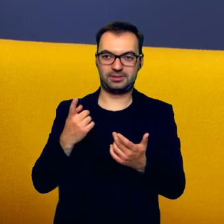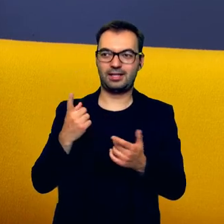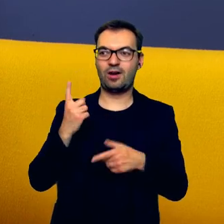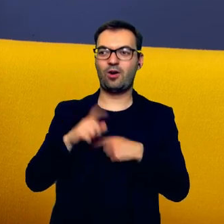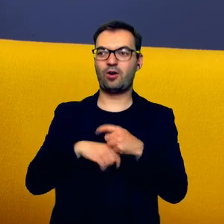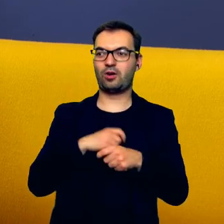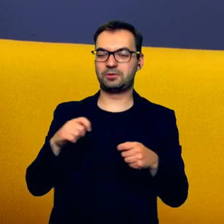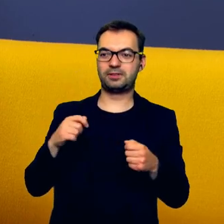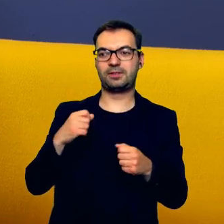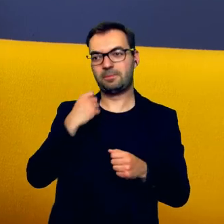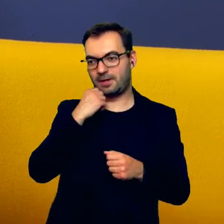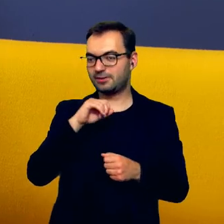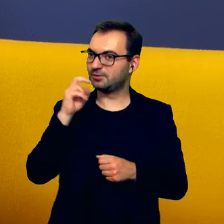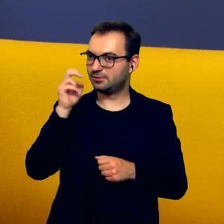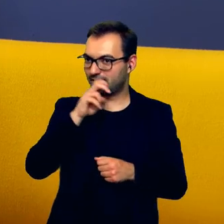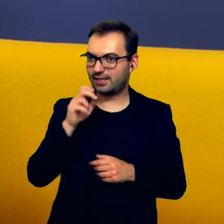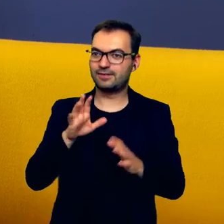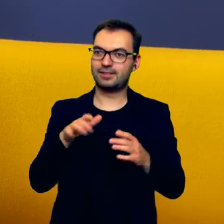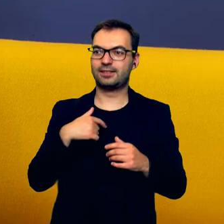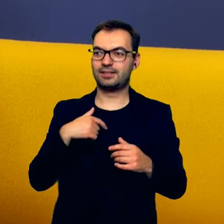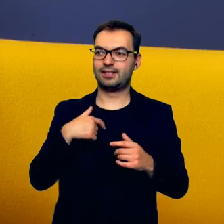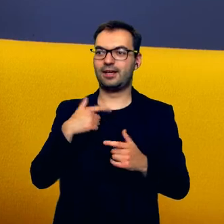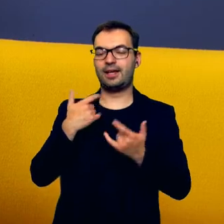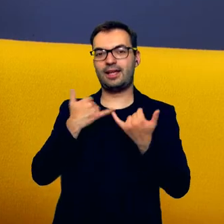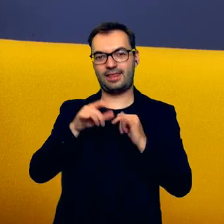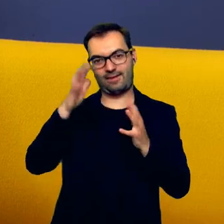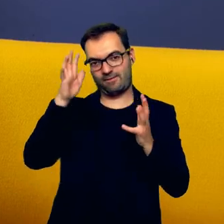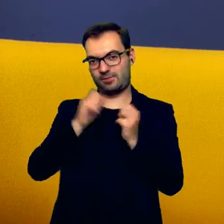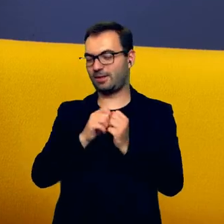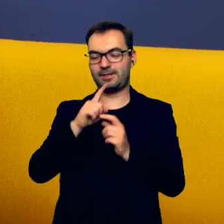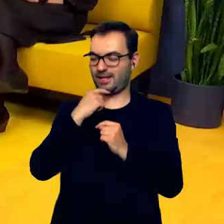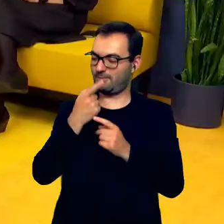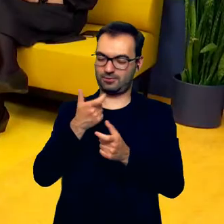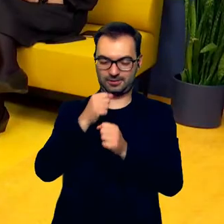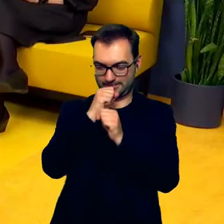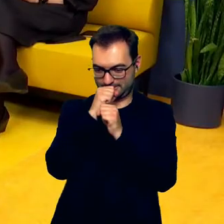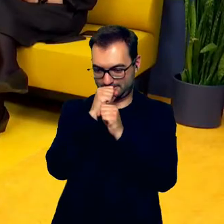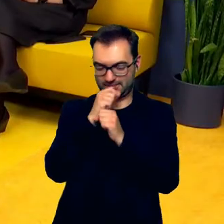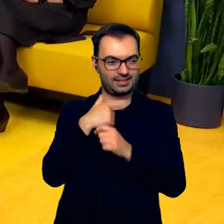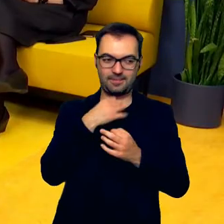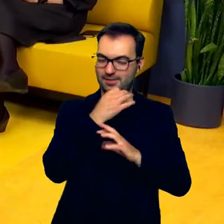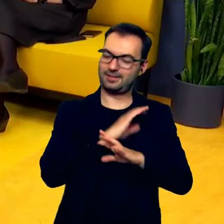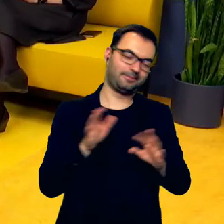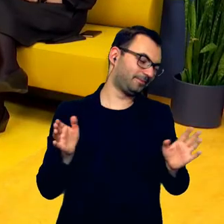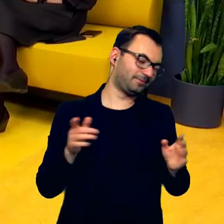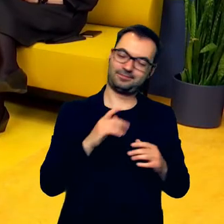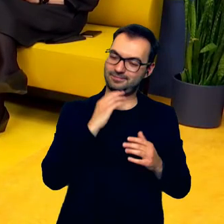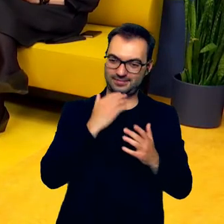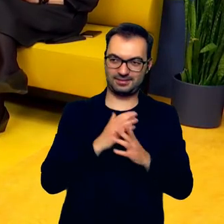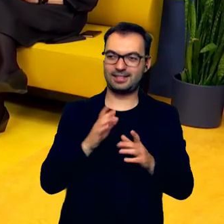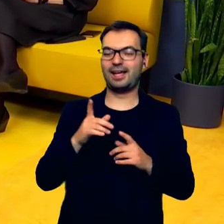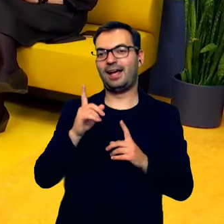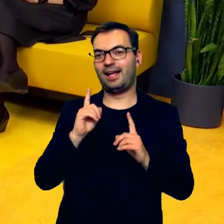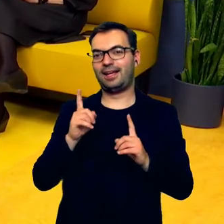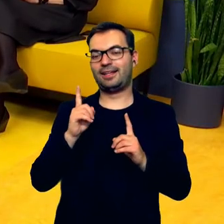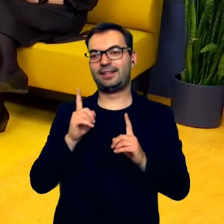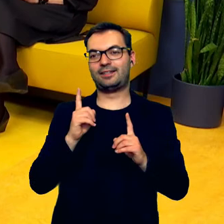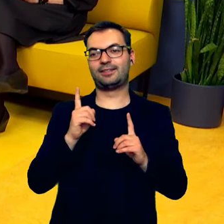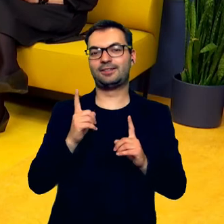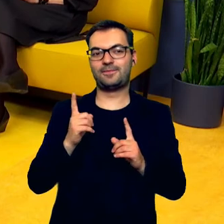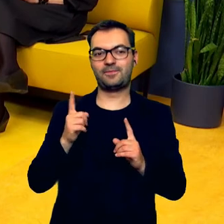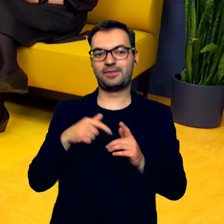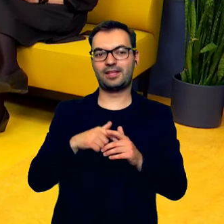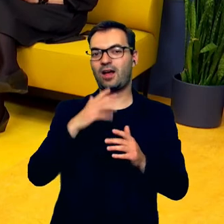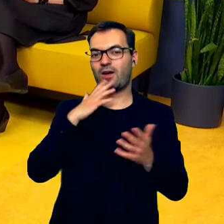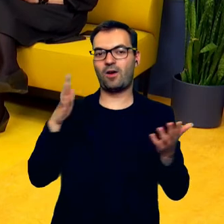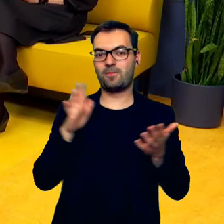rozwiązanie byłoby bardzo interesujące. Ja wprowadziłem inne, nie powiem jakie oczywiście. Nie zapytam przez grzeczność. Ale tak czy inaczej